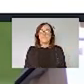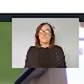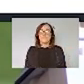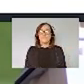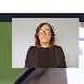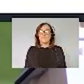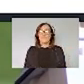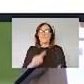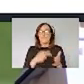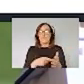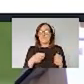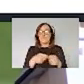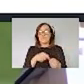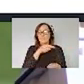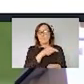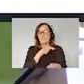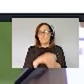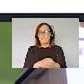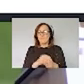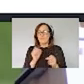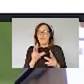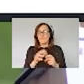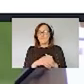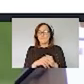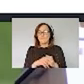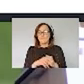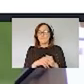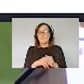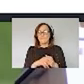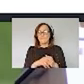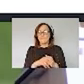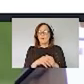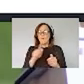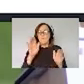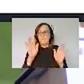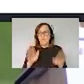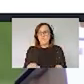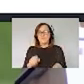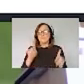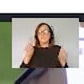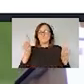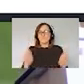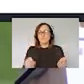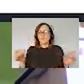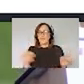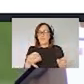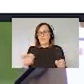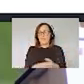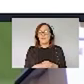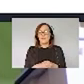W związku z czym, drodzy Państwo, o właśnie tak. Ja tutaj już pozwolę sobie rozpocząć grę i tylko